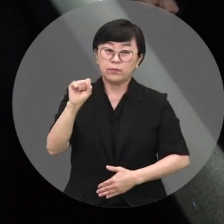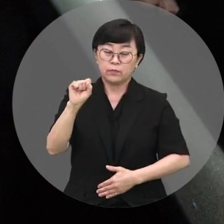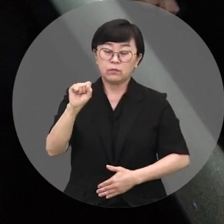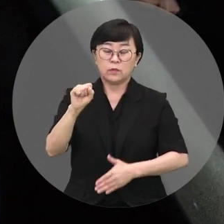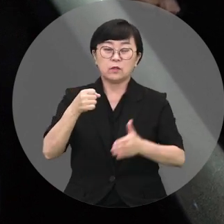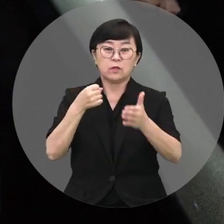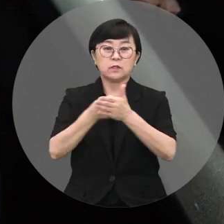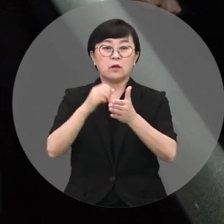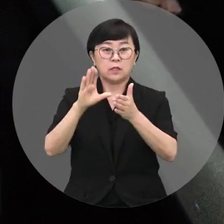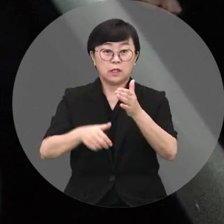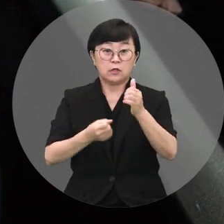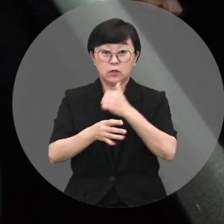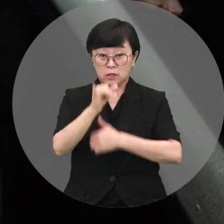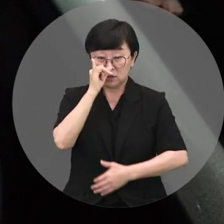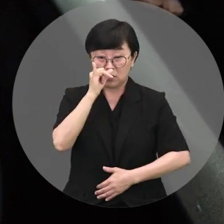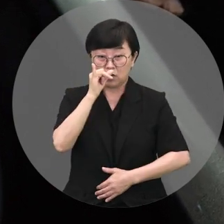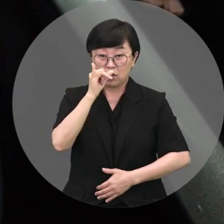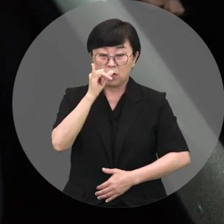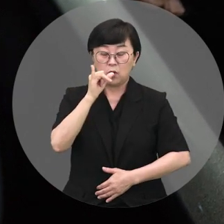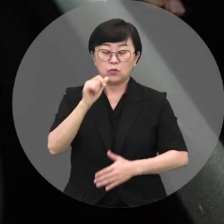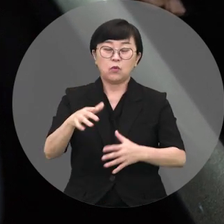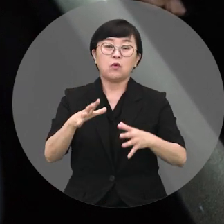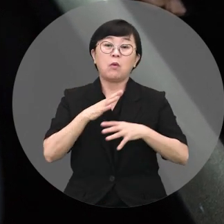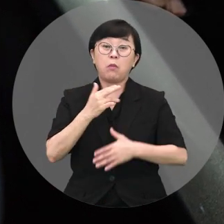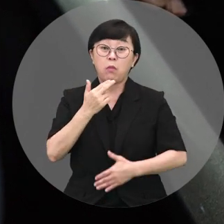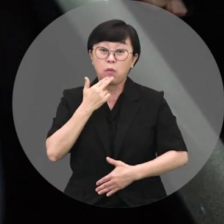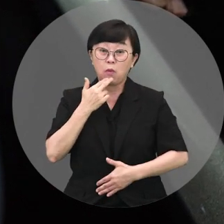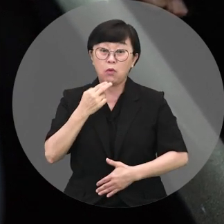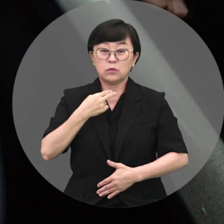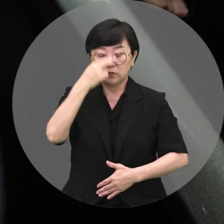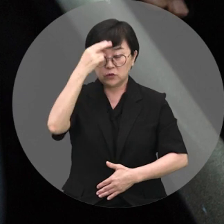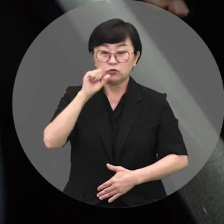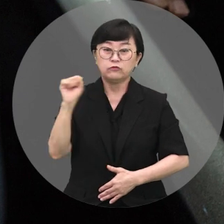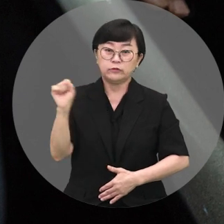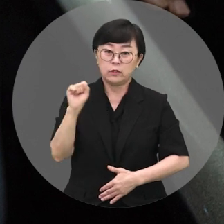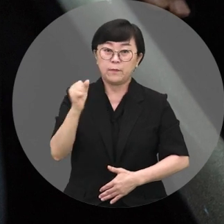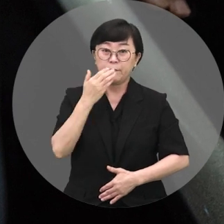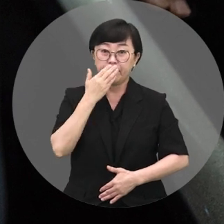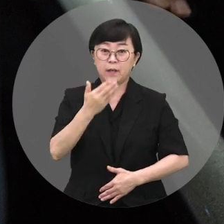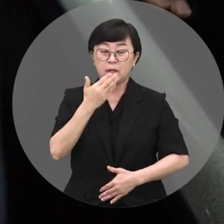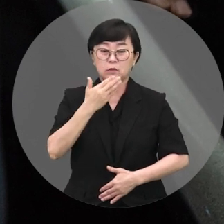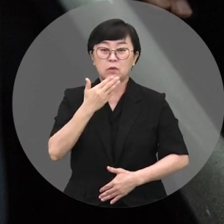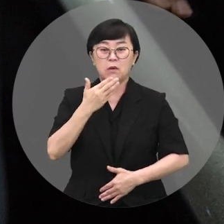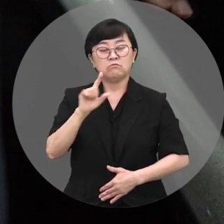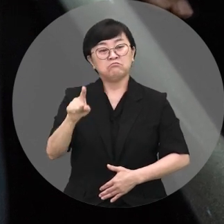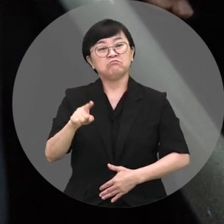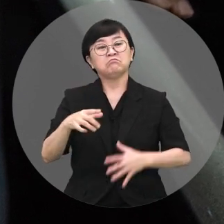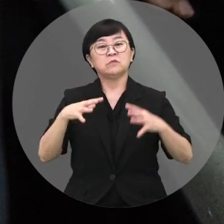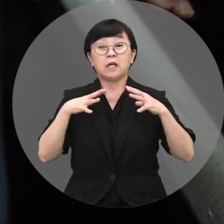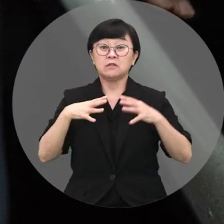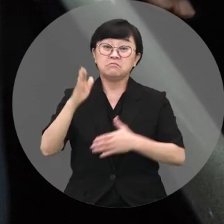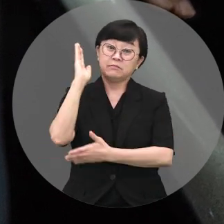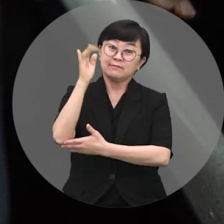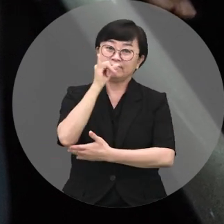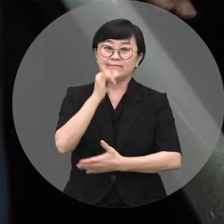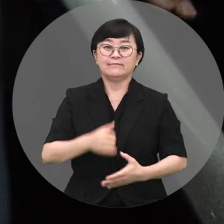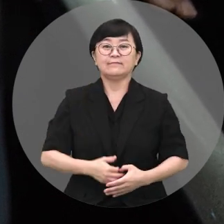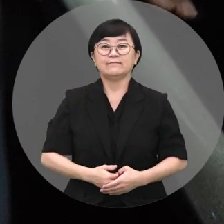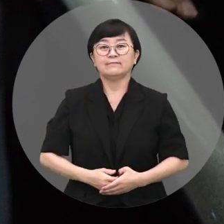영향을 미치며 더 나아가 겁내지 않고 음주운전을 하는 것을 오히려 하나의 무용담으로 여기기도